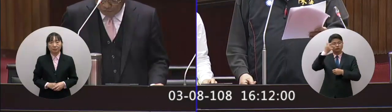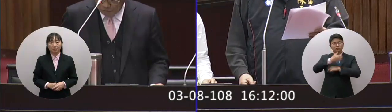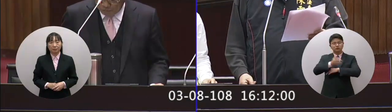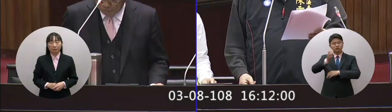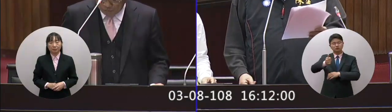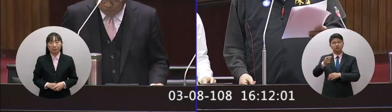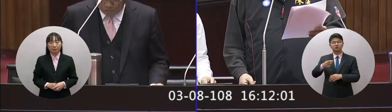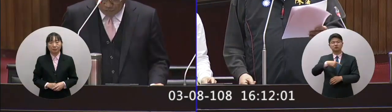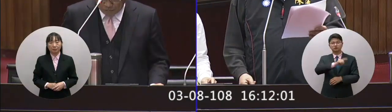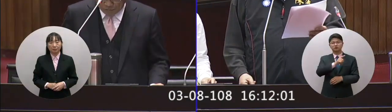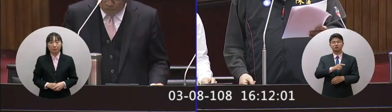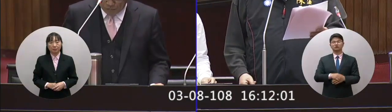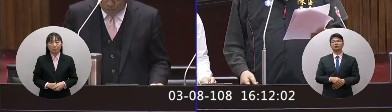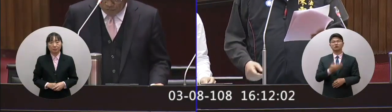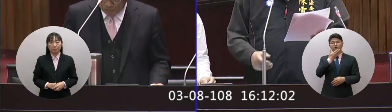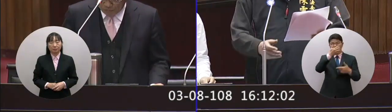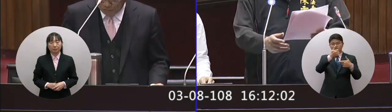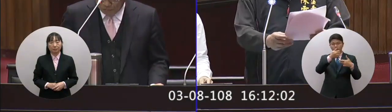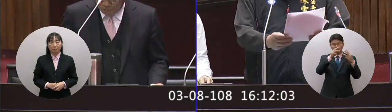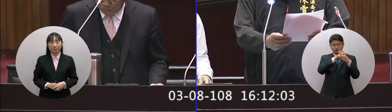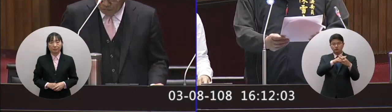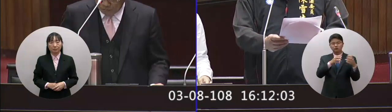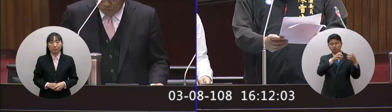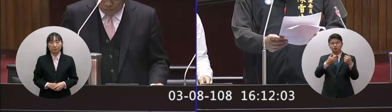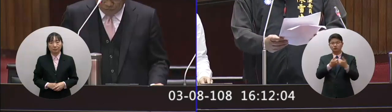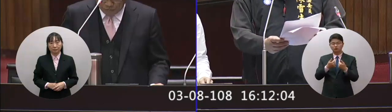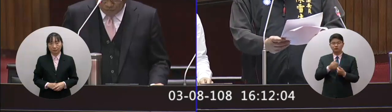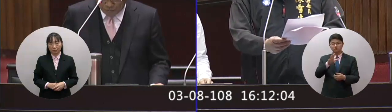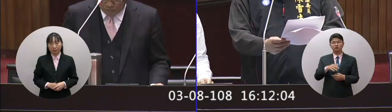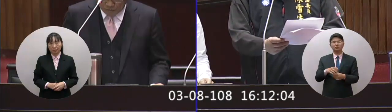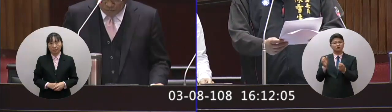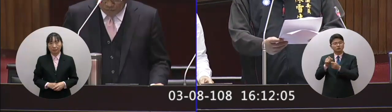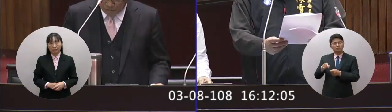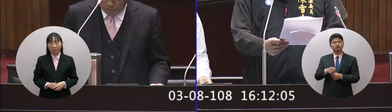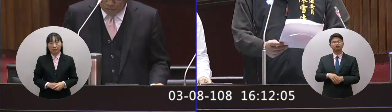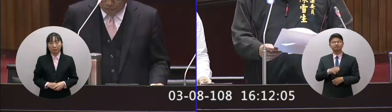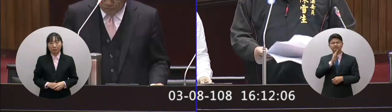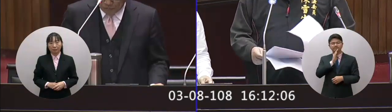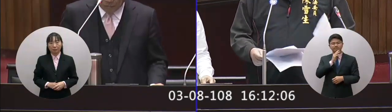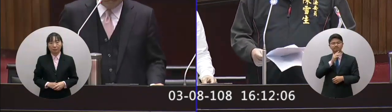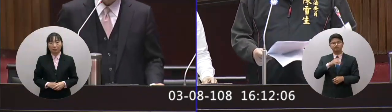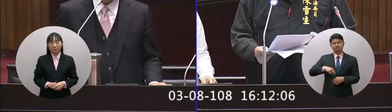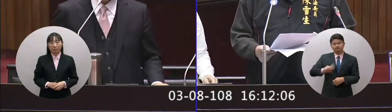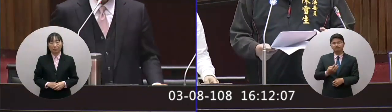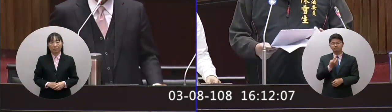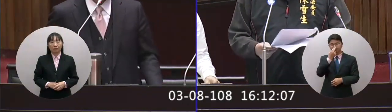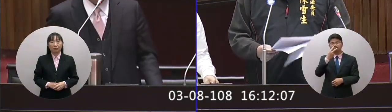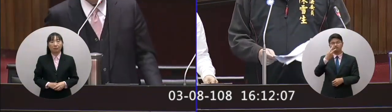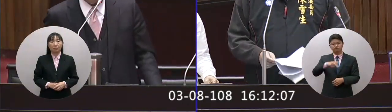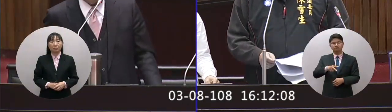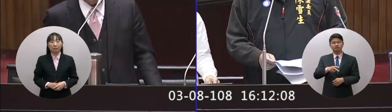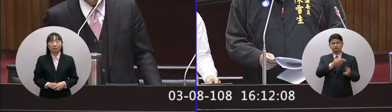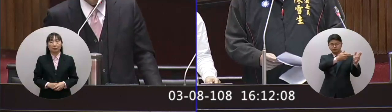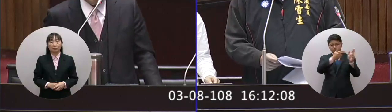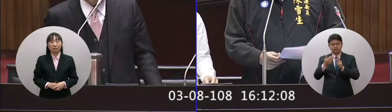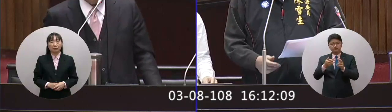到福州进行龙马会谈，内容也聚焦在推进南岸通水、通电、通气、通桥。那